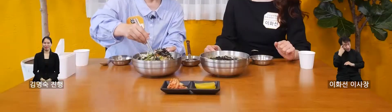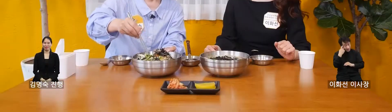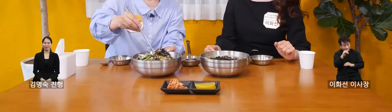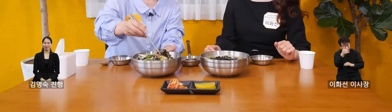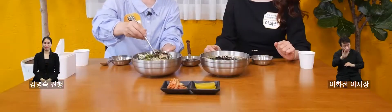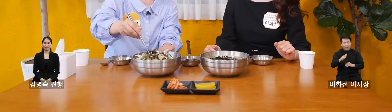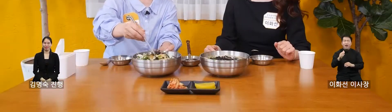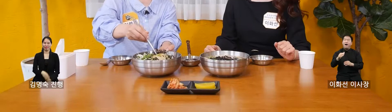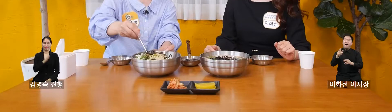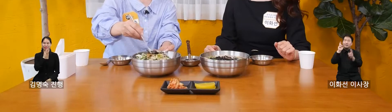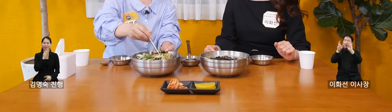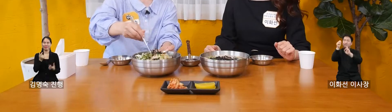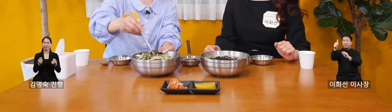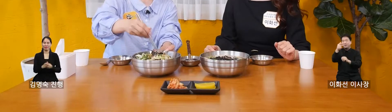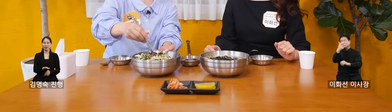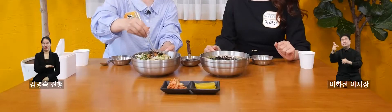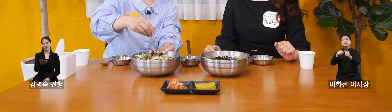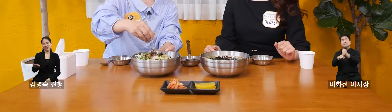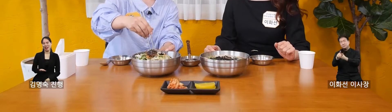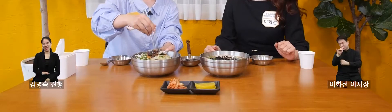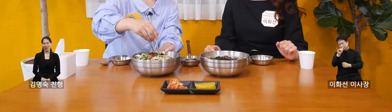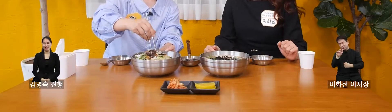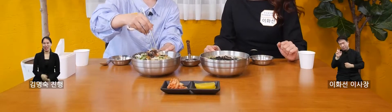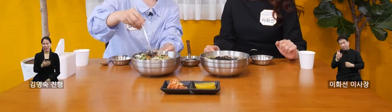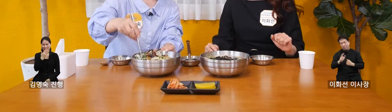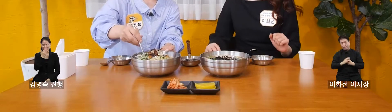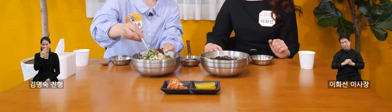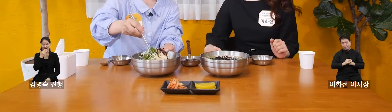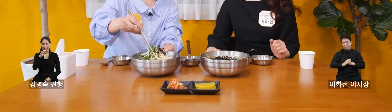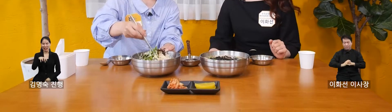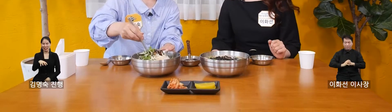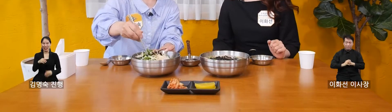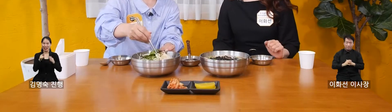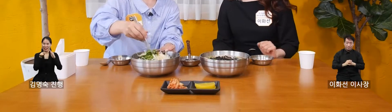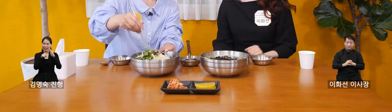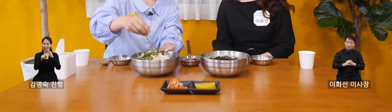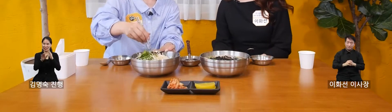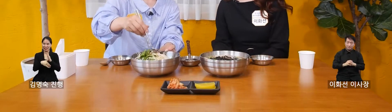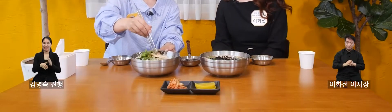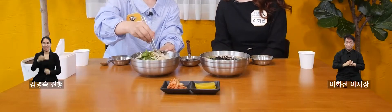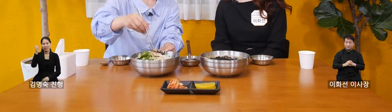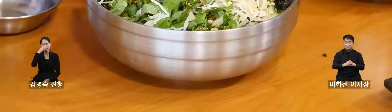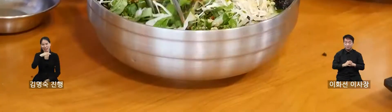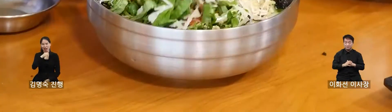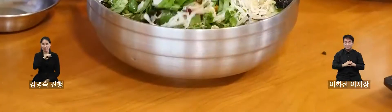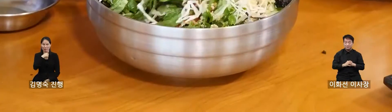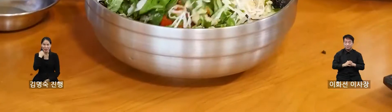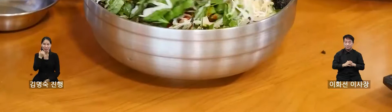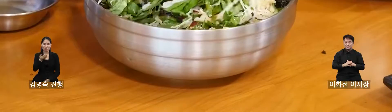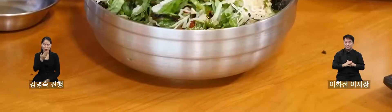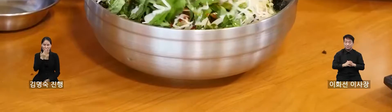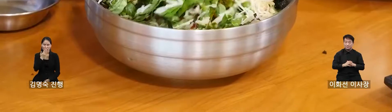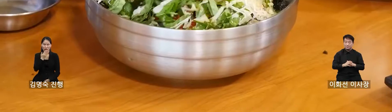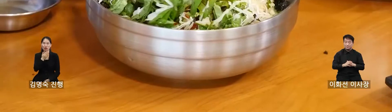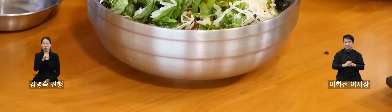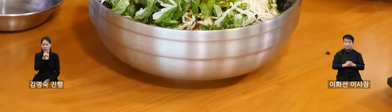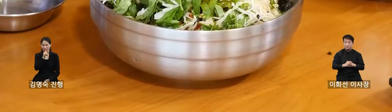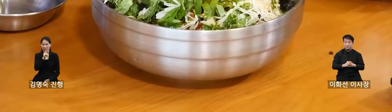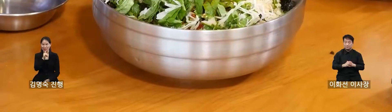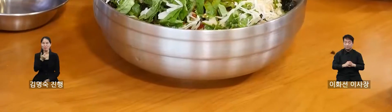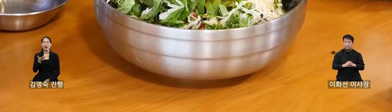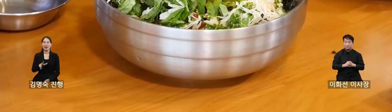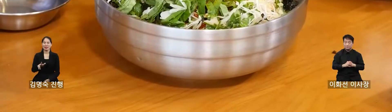뜻이 있었구나. 그렇죠. 그러니까 저희들이 식당에 갔을 때 그냥 맛있어서 먹는 것도 있는데